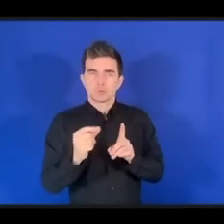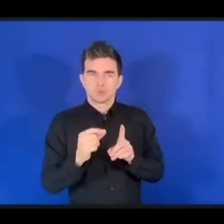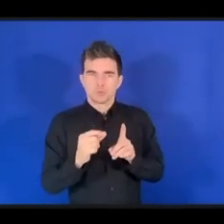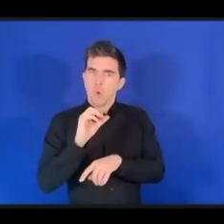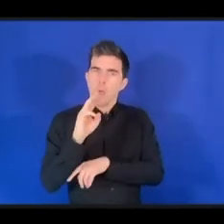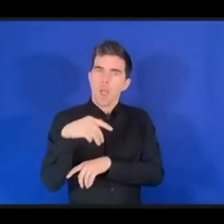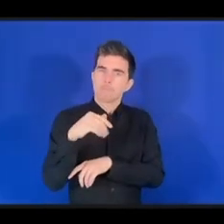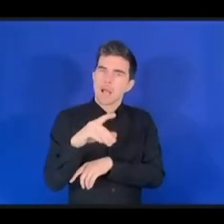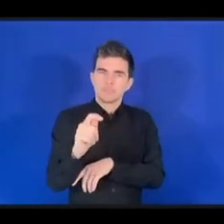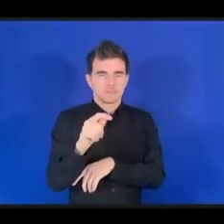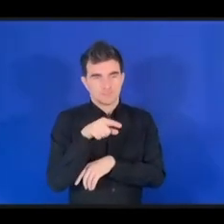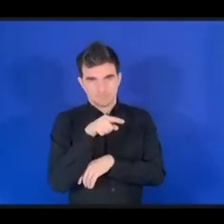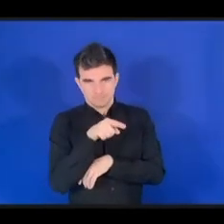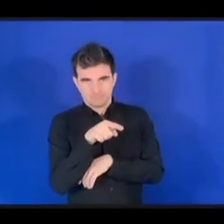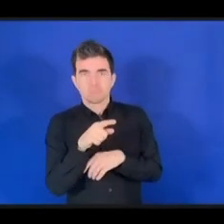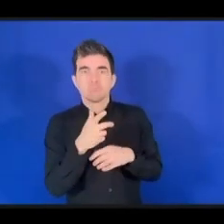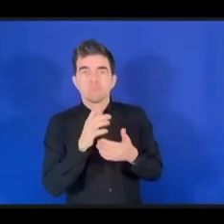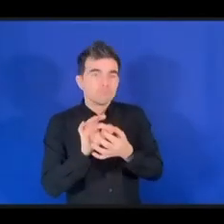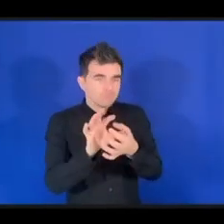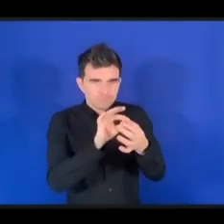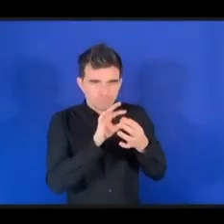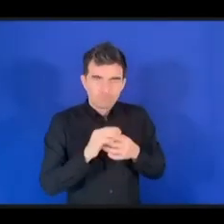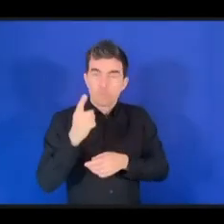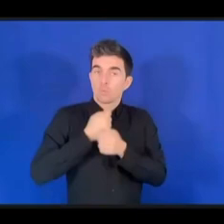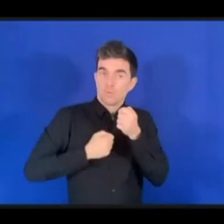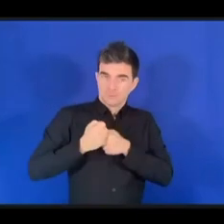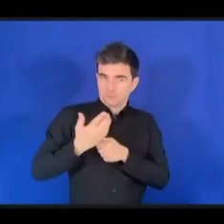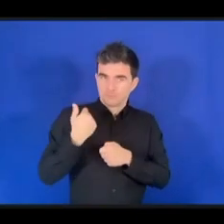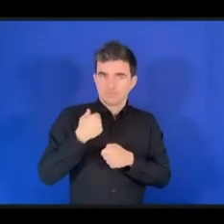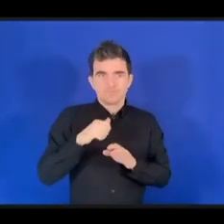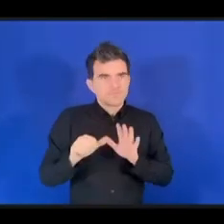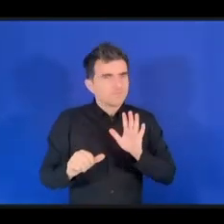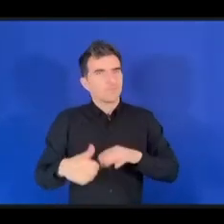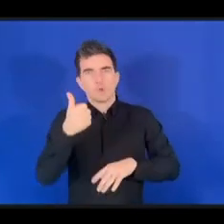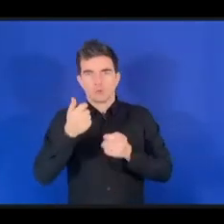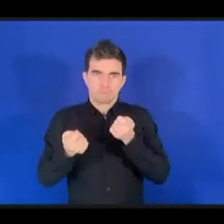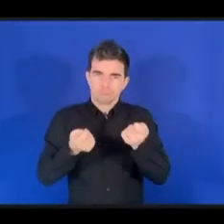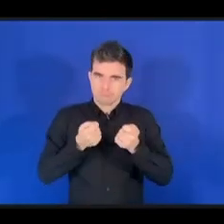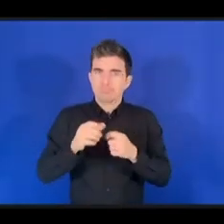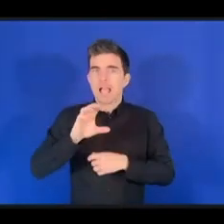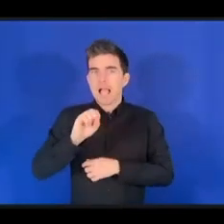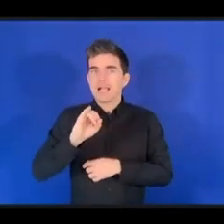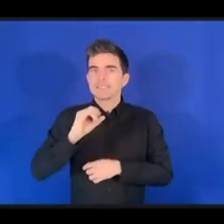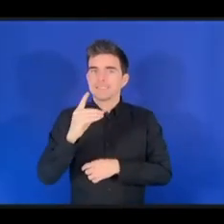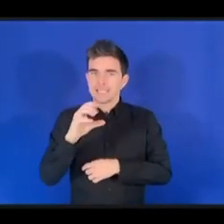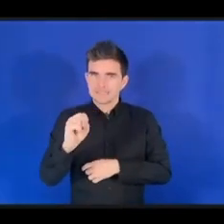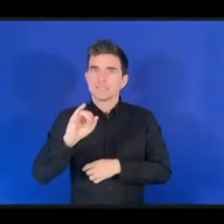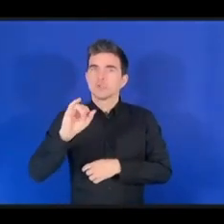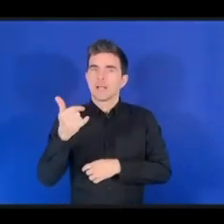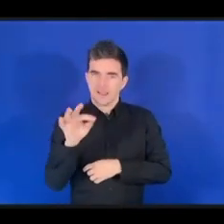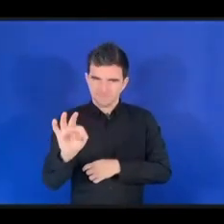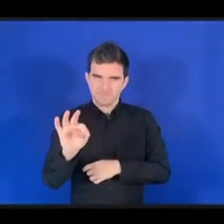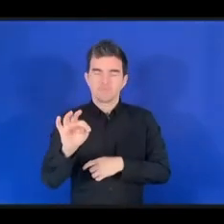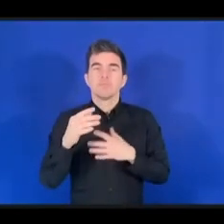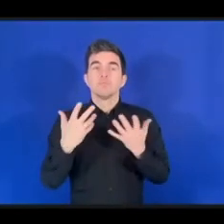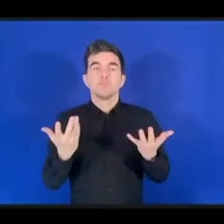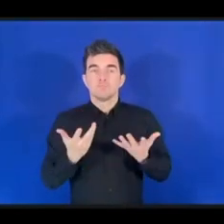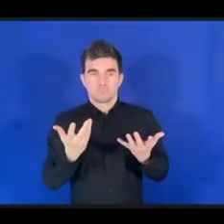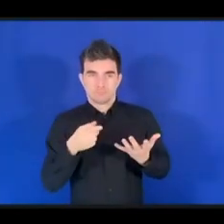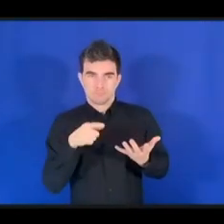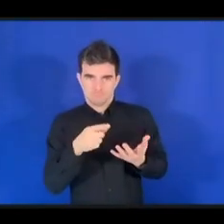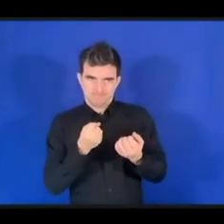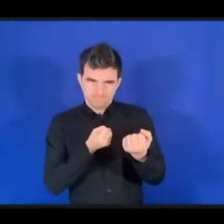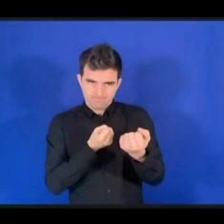呢，我们召开了第一次这个发展中小岛屿国家的 IGF， 关